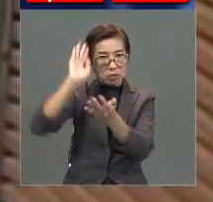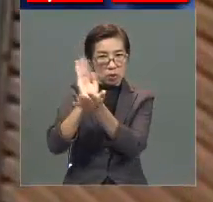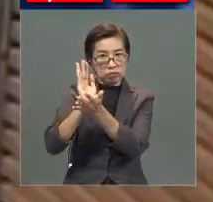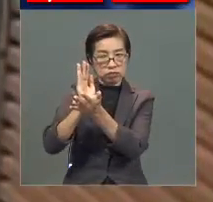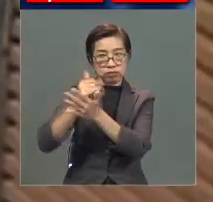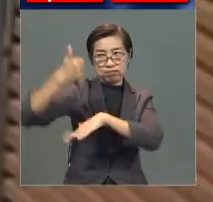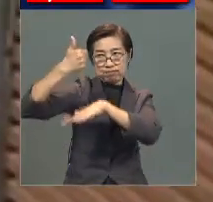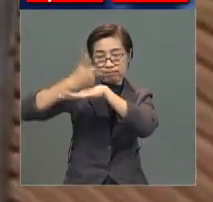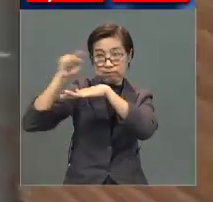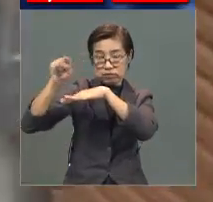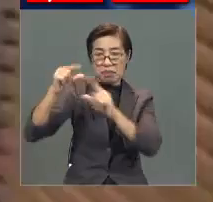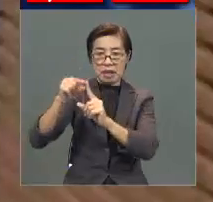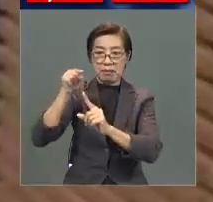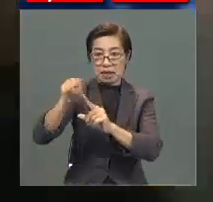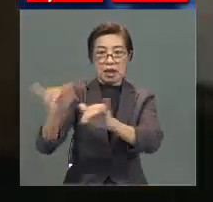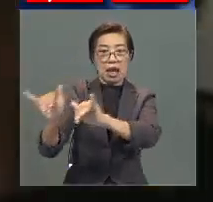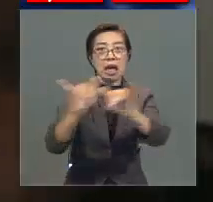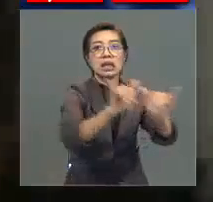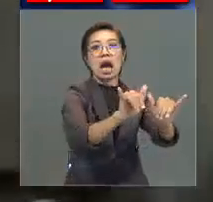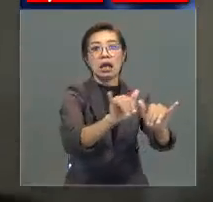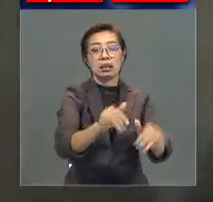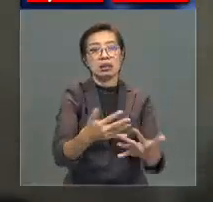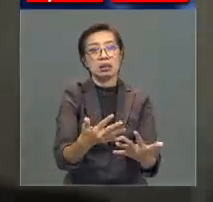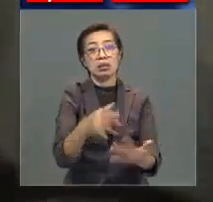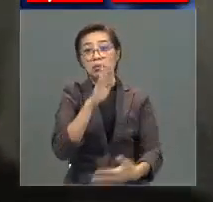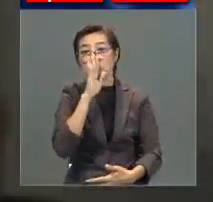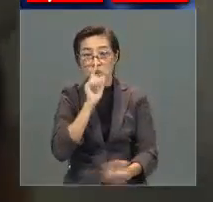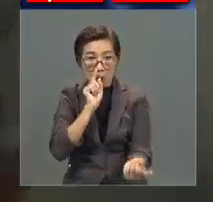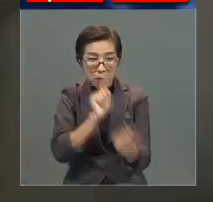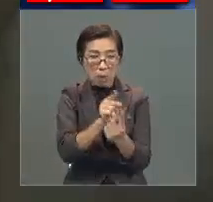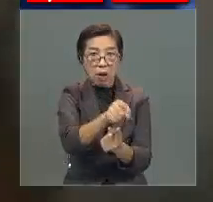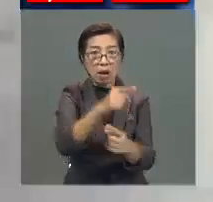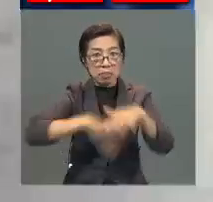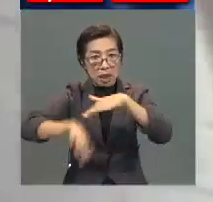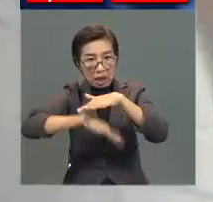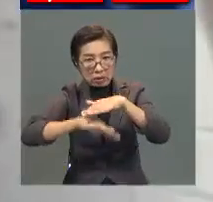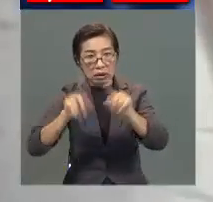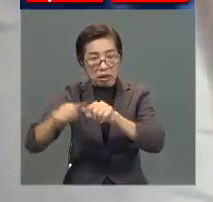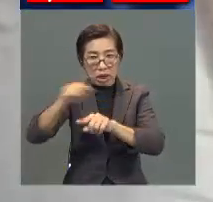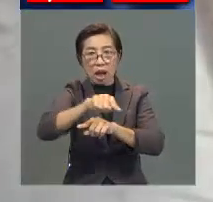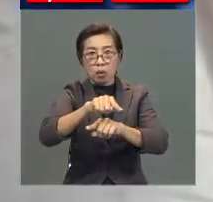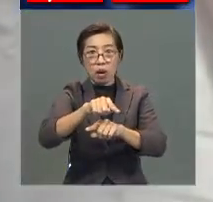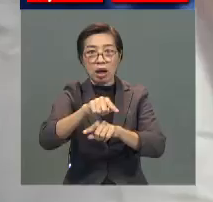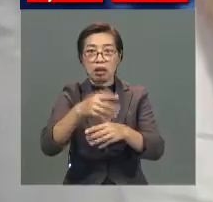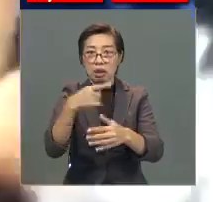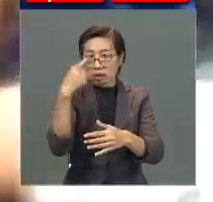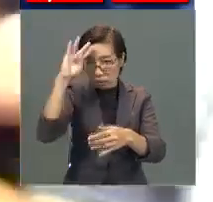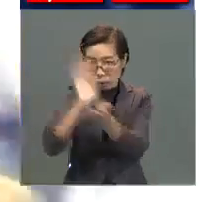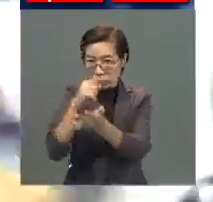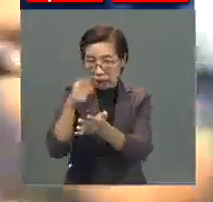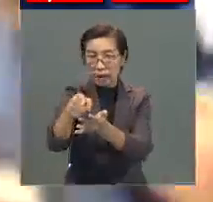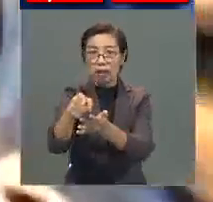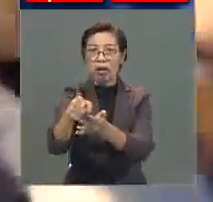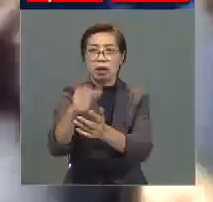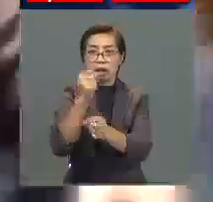ออกคำสั่งให้ไปช่วยราชการไว้ก่อนและถ้าหากพบว่ามีพยานหลักฐานว่าตำรวจคนใดไป